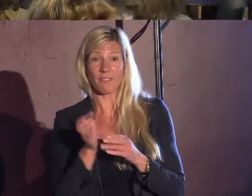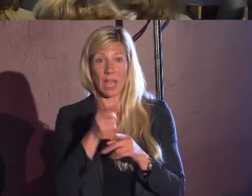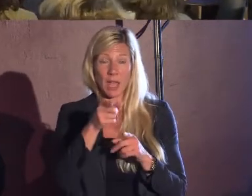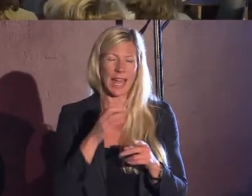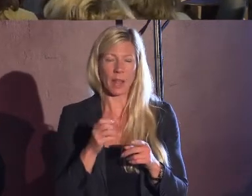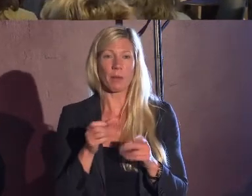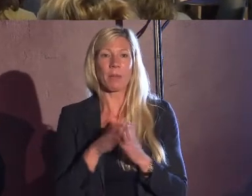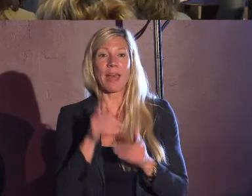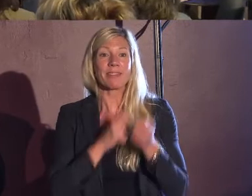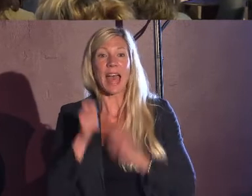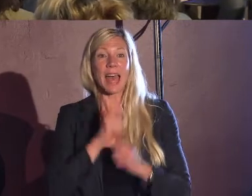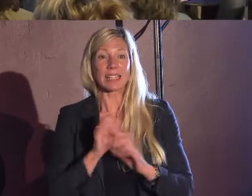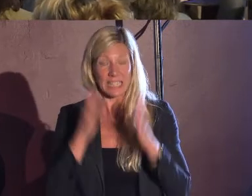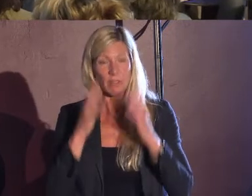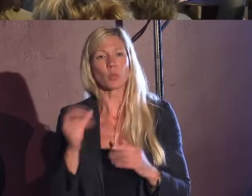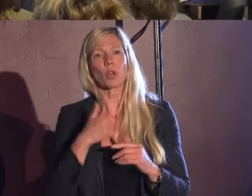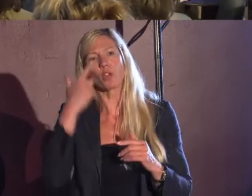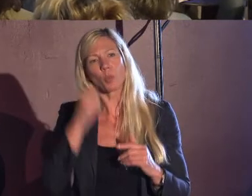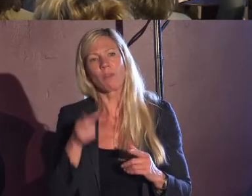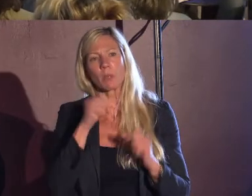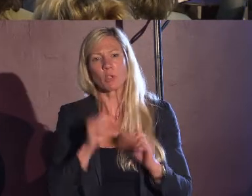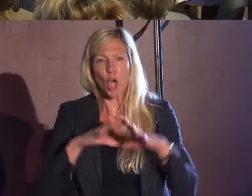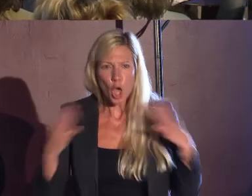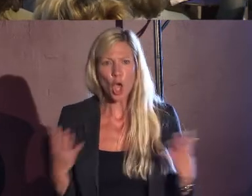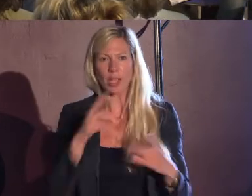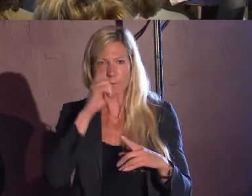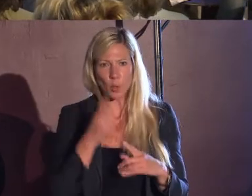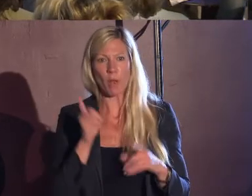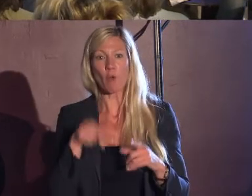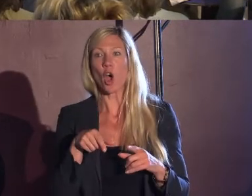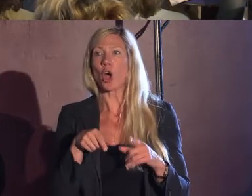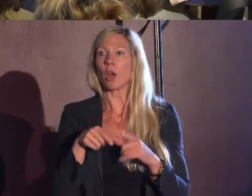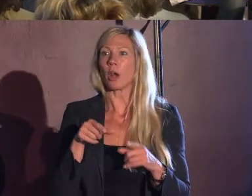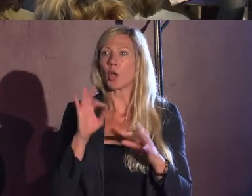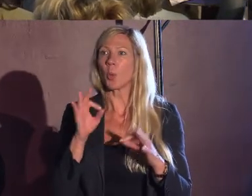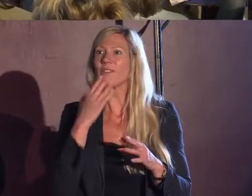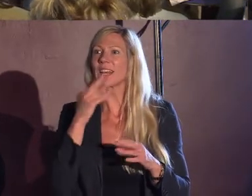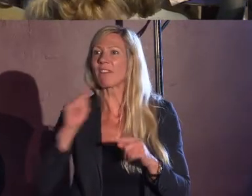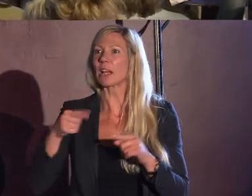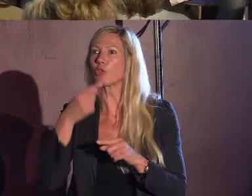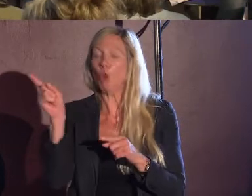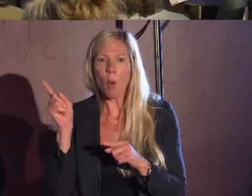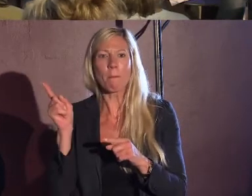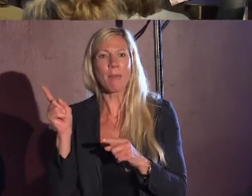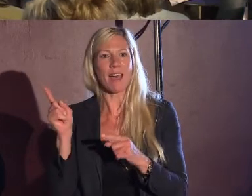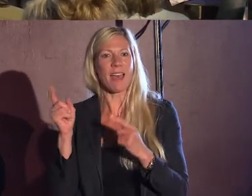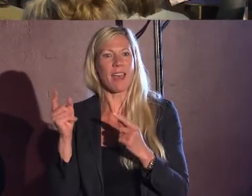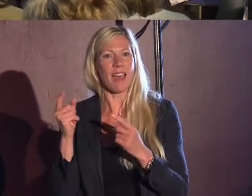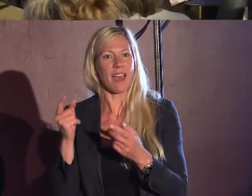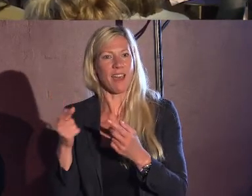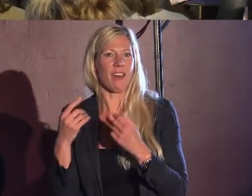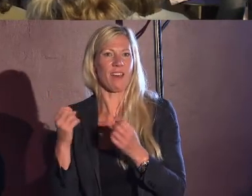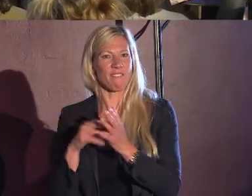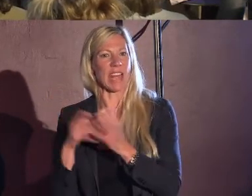det om att vi måste öka förståelsen för på vilka villkor näringslivet verkar. För att kunna föra ett